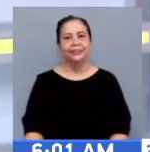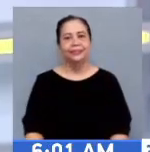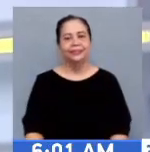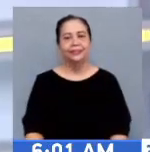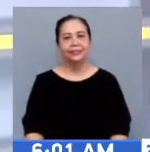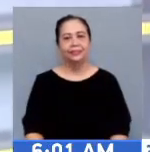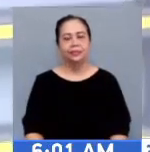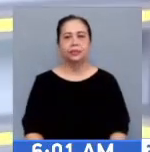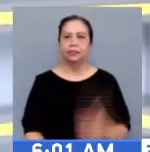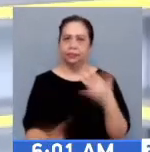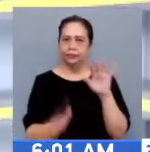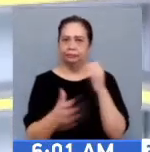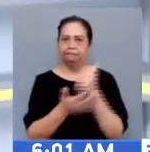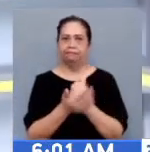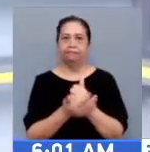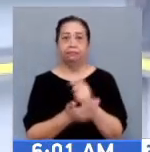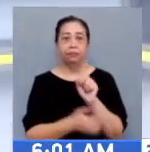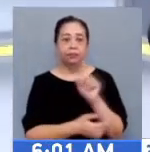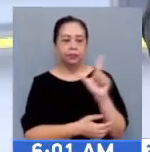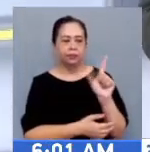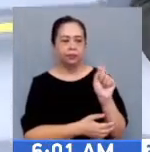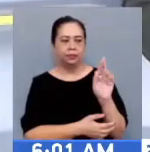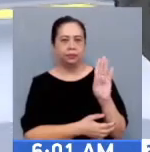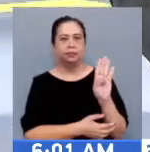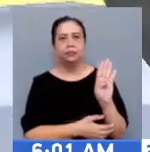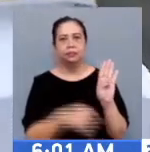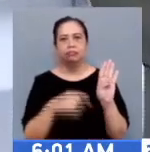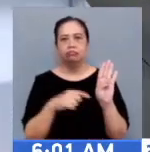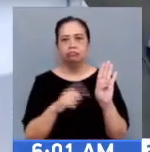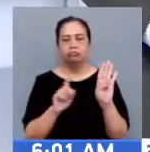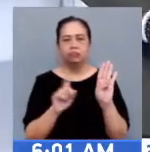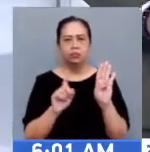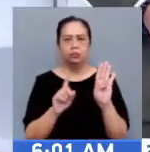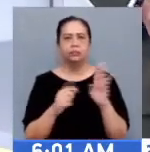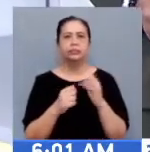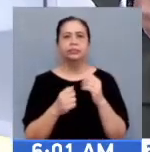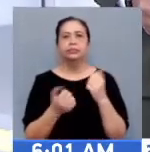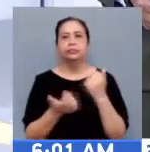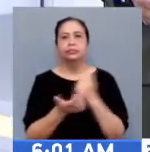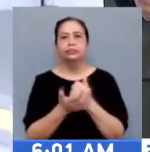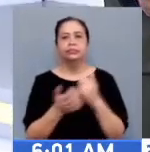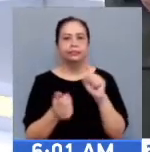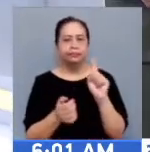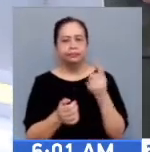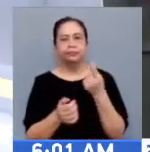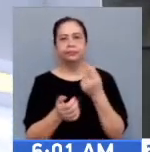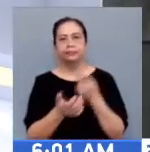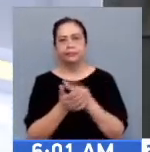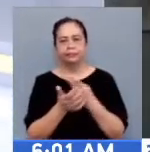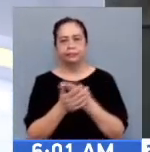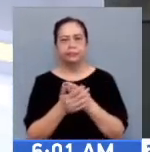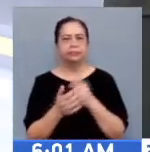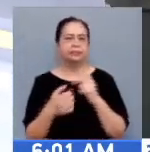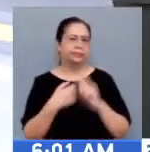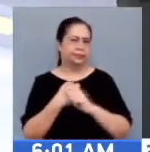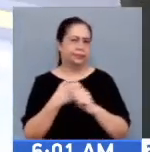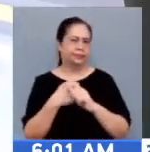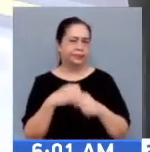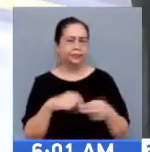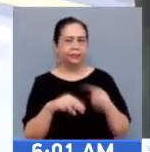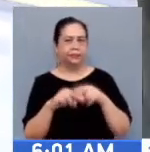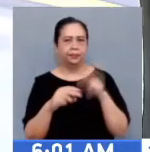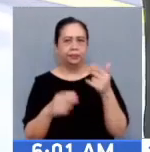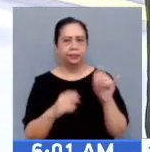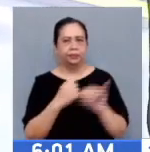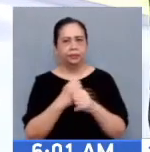Inaprubahan na ng Land Transportation and Franchising Regulatory Board ang pisong provisional increase sa pasahe sa jeep. Pero may ilang chauffeur na